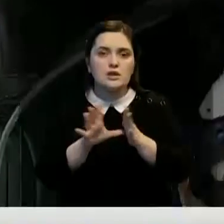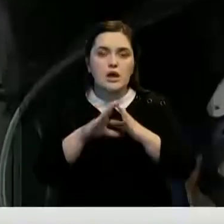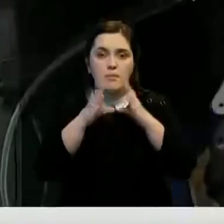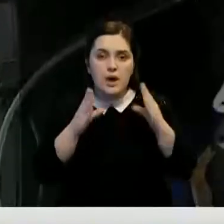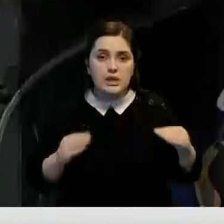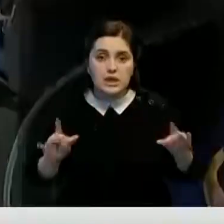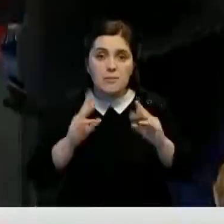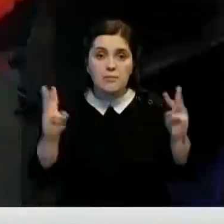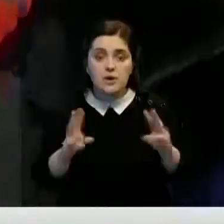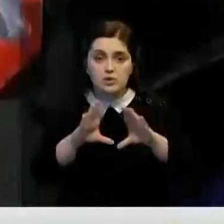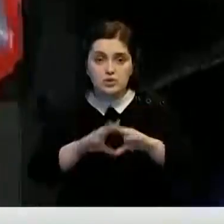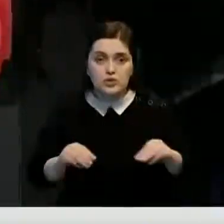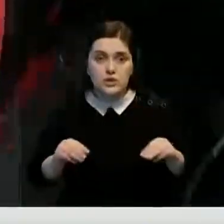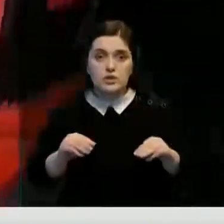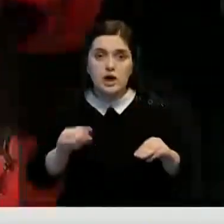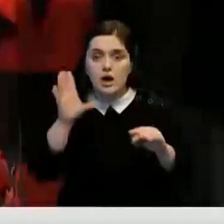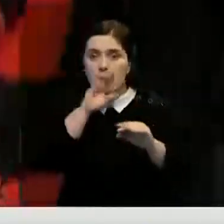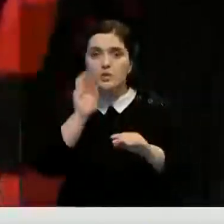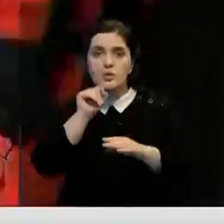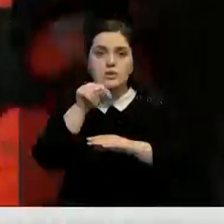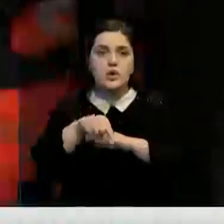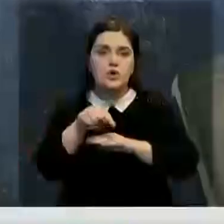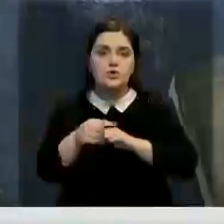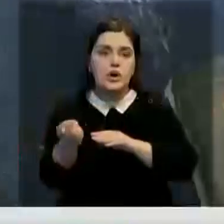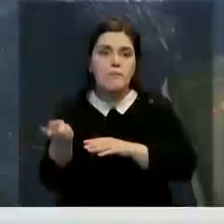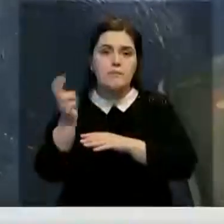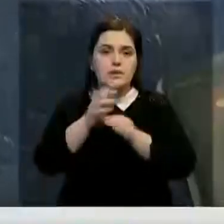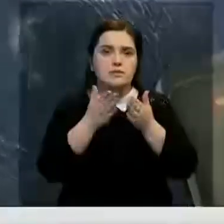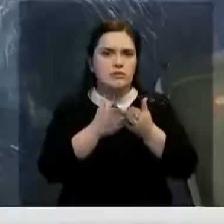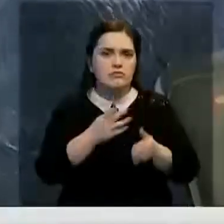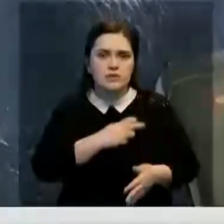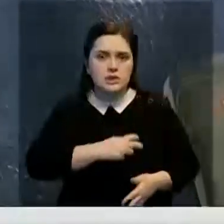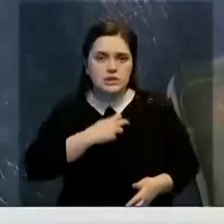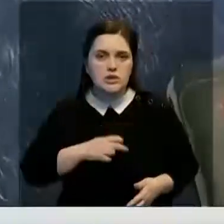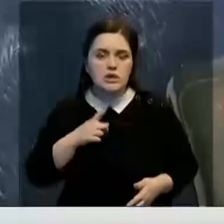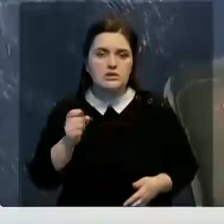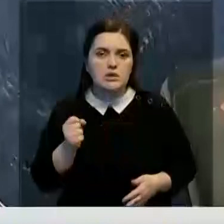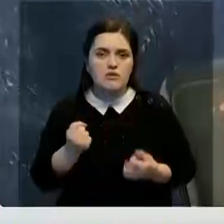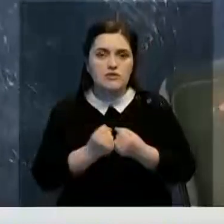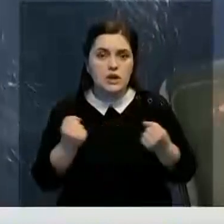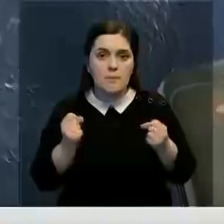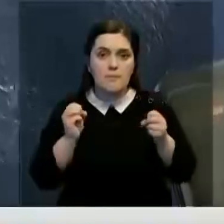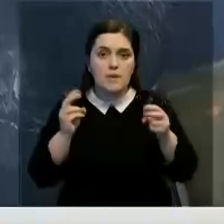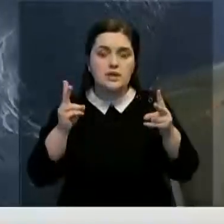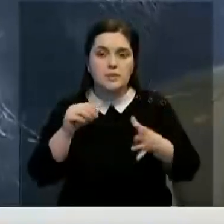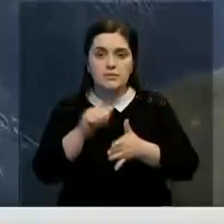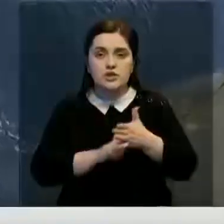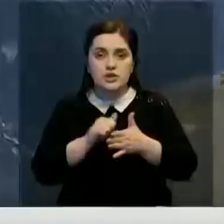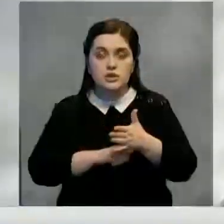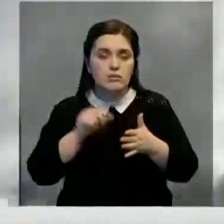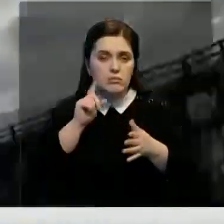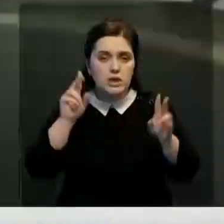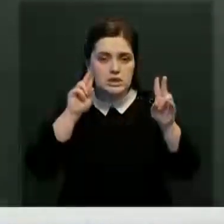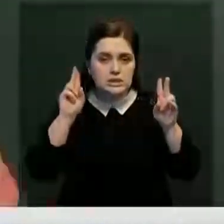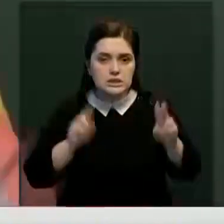словам пожарных, тушить огонь получается только снаружи, поскольку подниматься на борт слишком рискованно из-за высокой взрывоопасности.